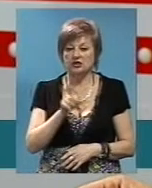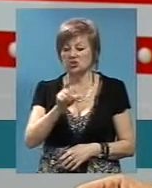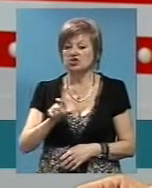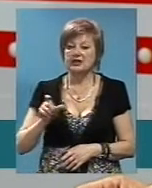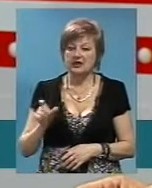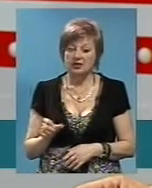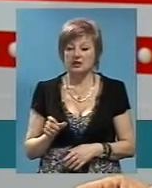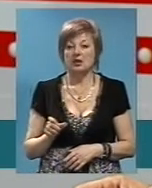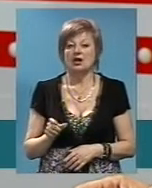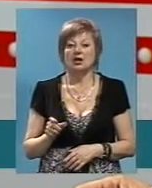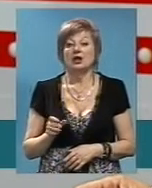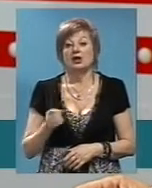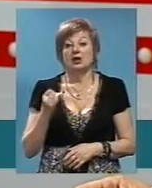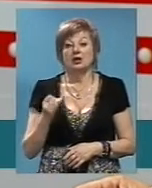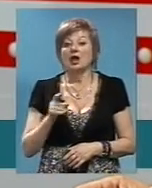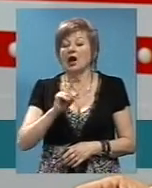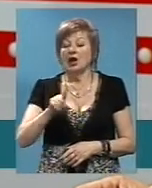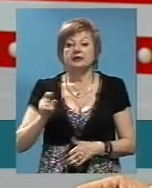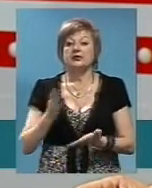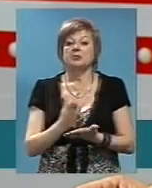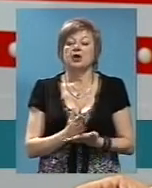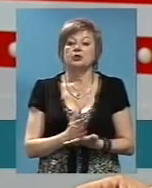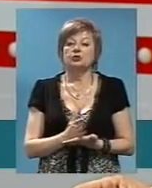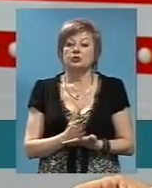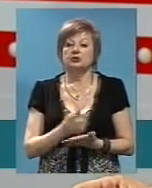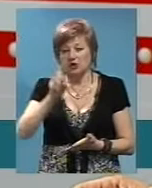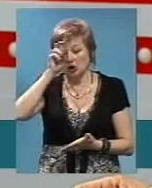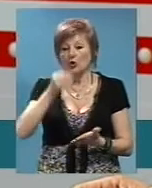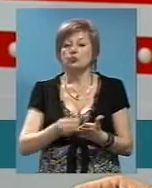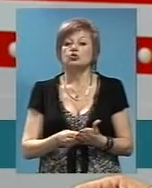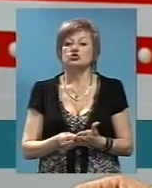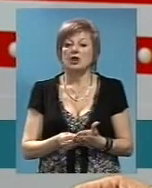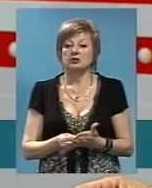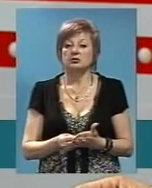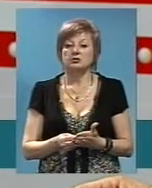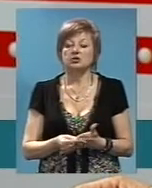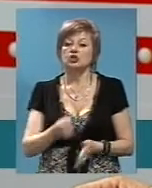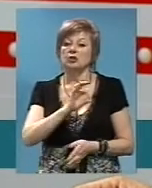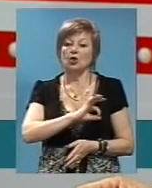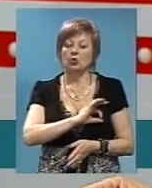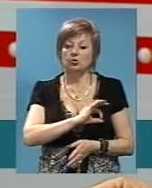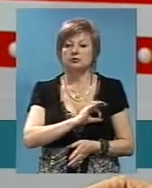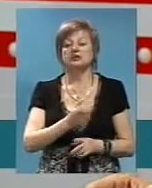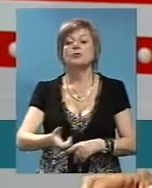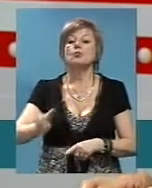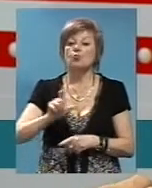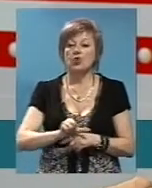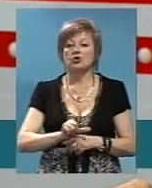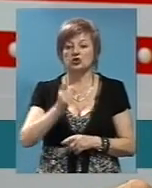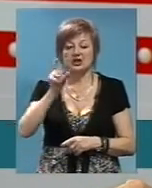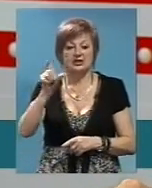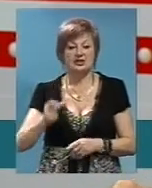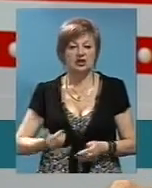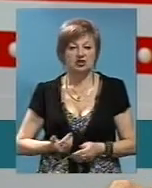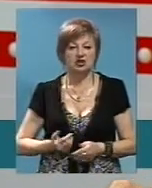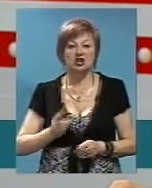населення, і вони мають бюджетний доход набагато більший на жителя, чим